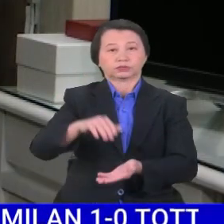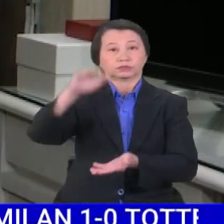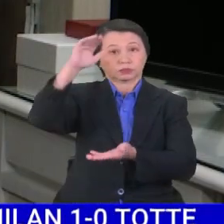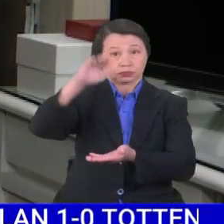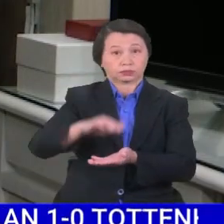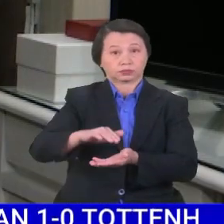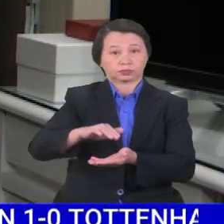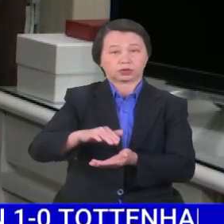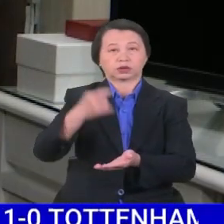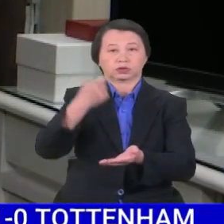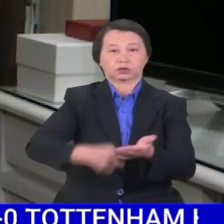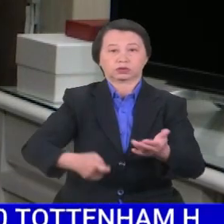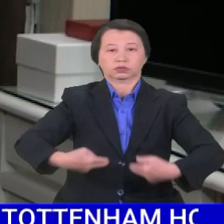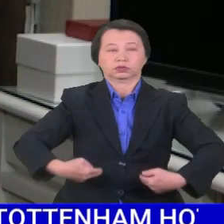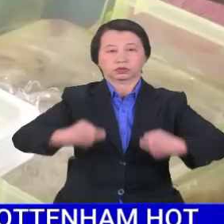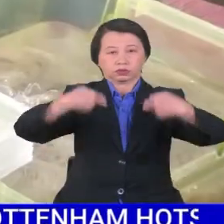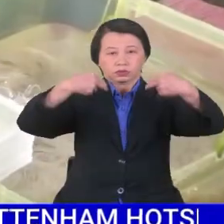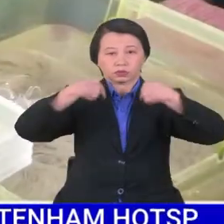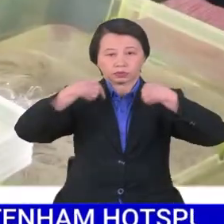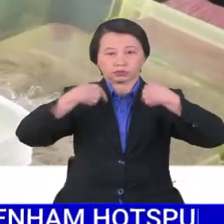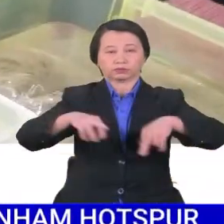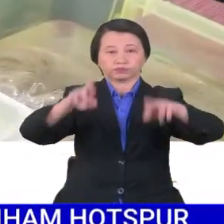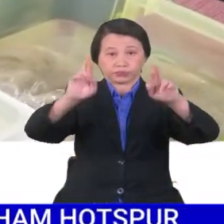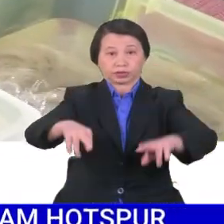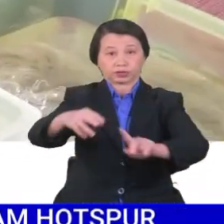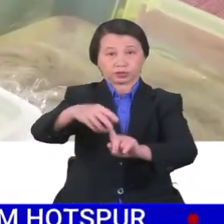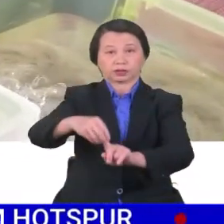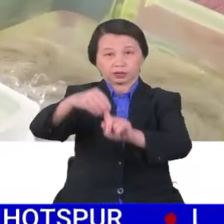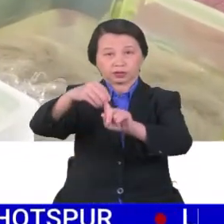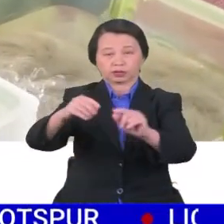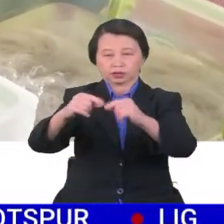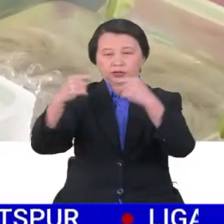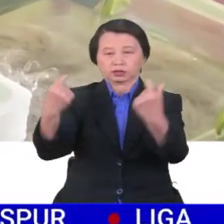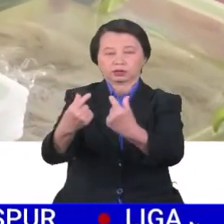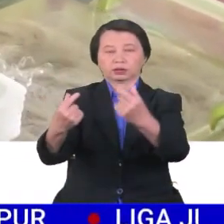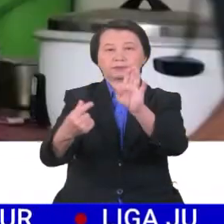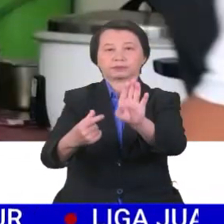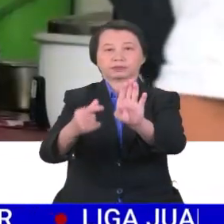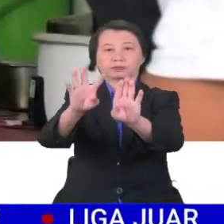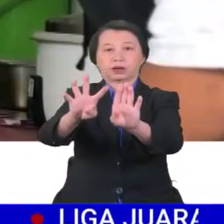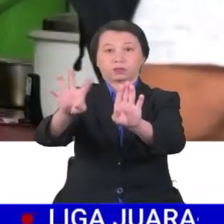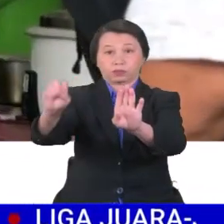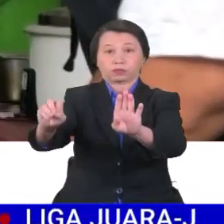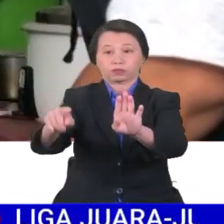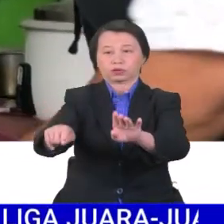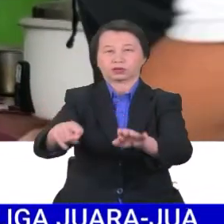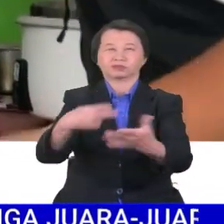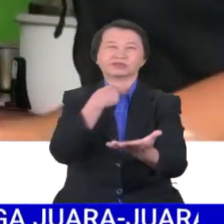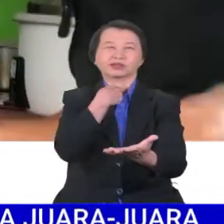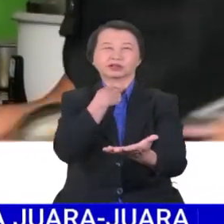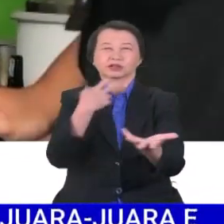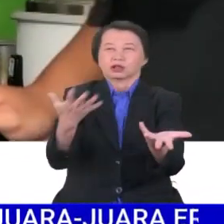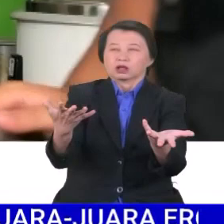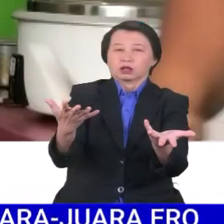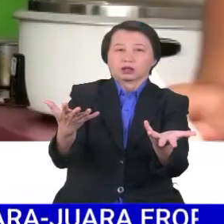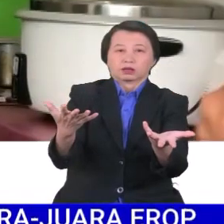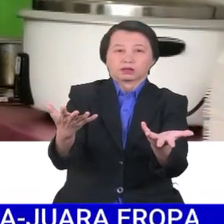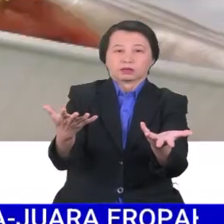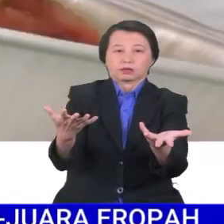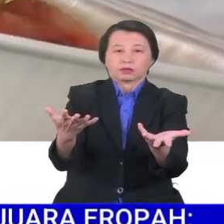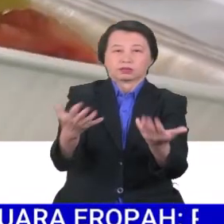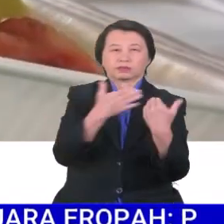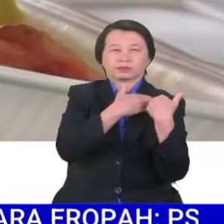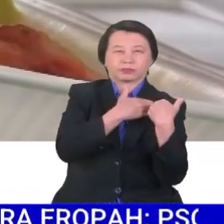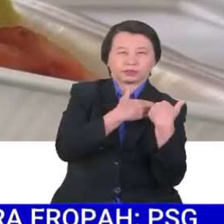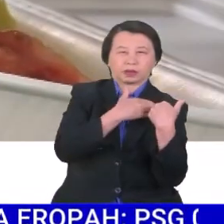mengurangkan kos sara hidup rakyat, terutamanya golongan B40 yang terhimpit di bawah